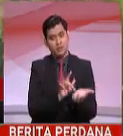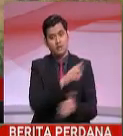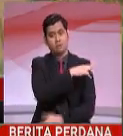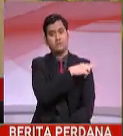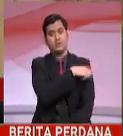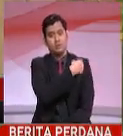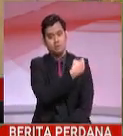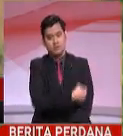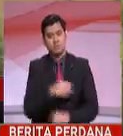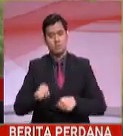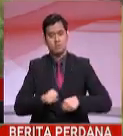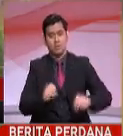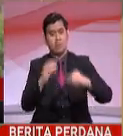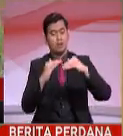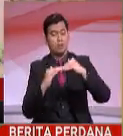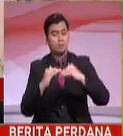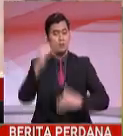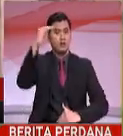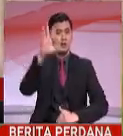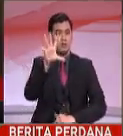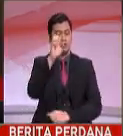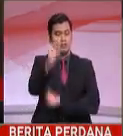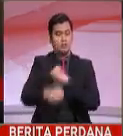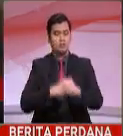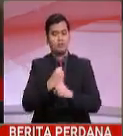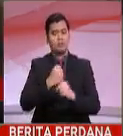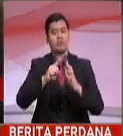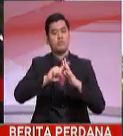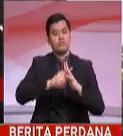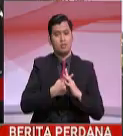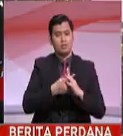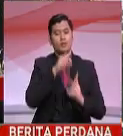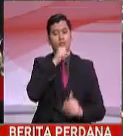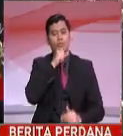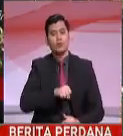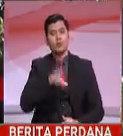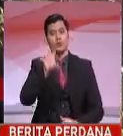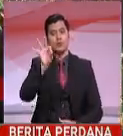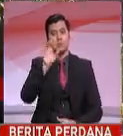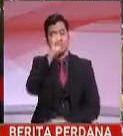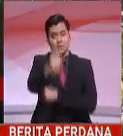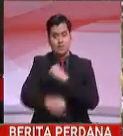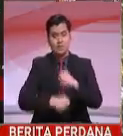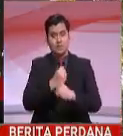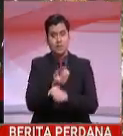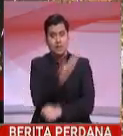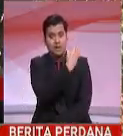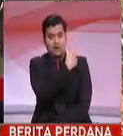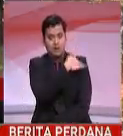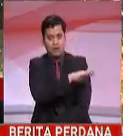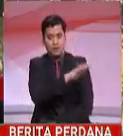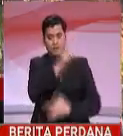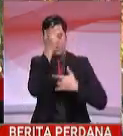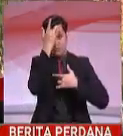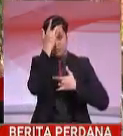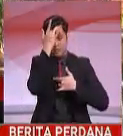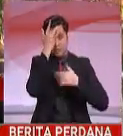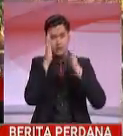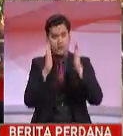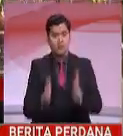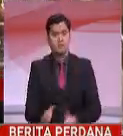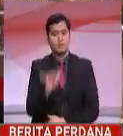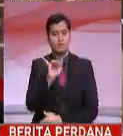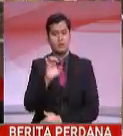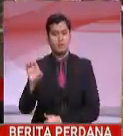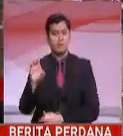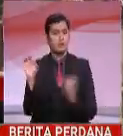tahun, iaitu sejak beliau berusia 9 tahun. Sebilangan bekas pesakit seperti Yi tidak